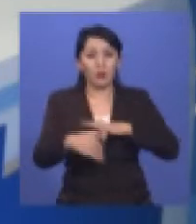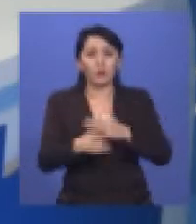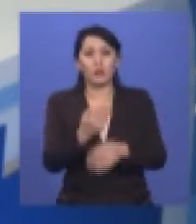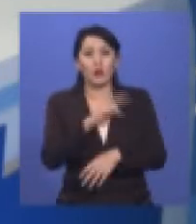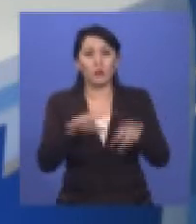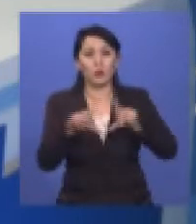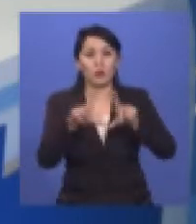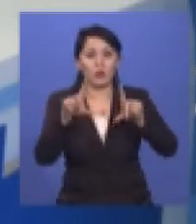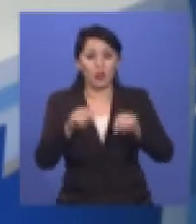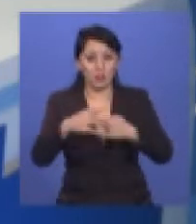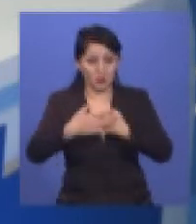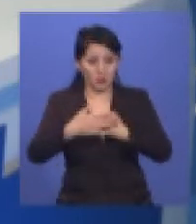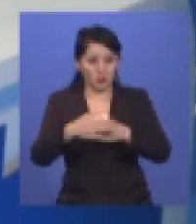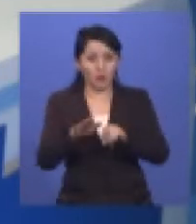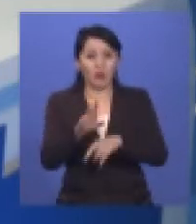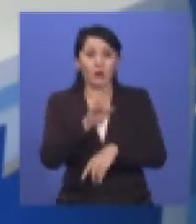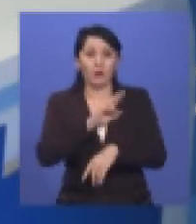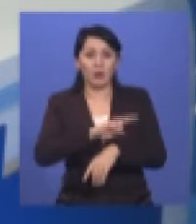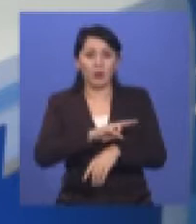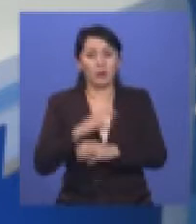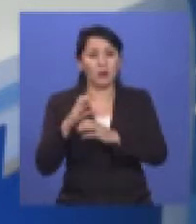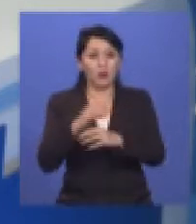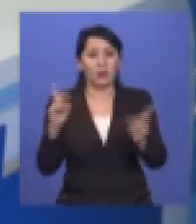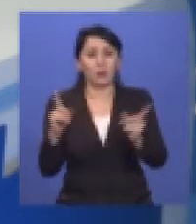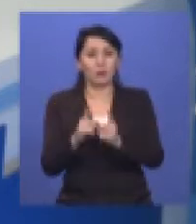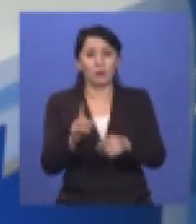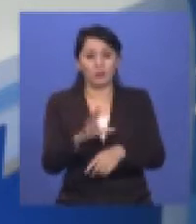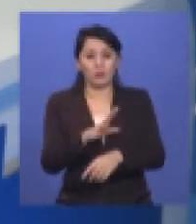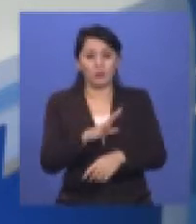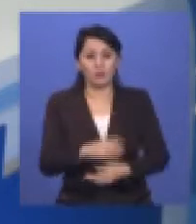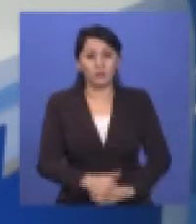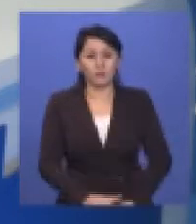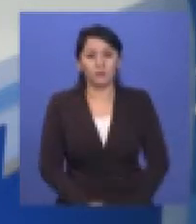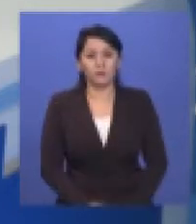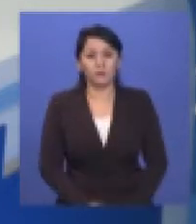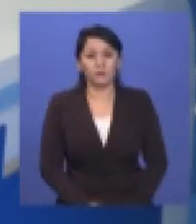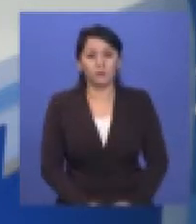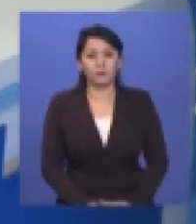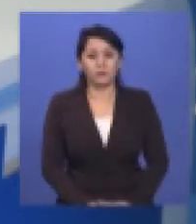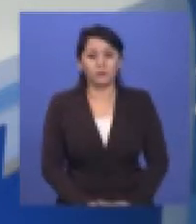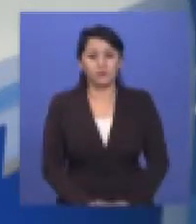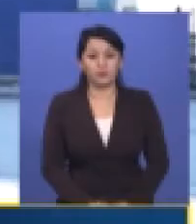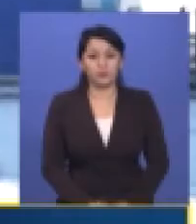көтеруде. Жаңа жұмыс орындары ашылған, солардың бірқатарында арнамыздың түсіру тобы болып қайтты.